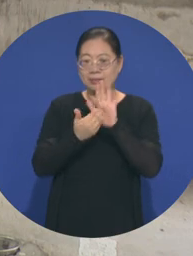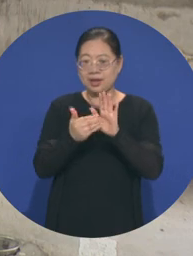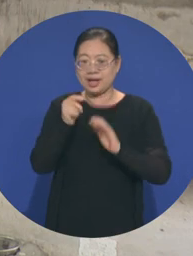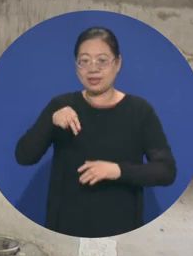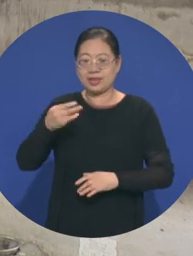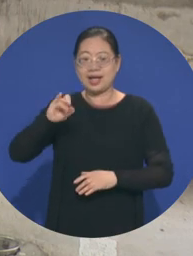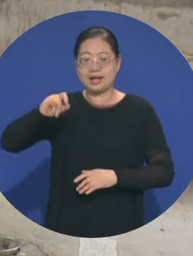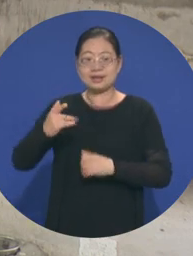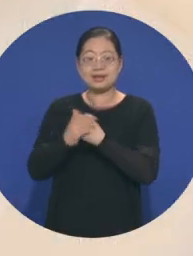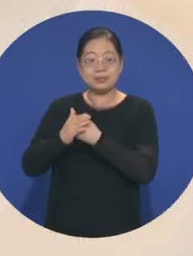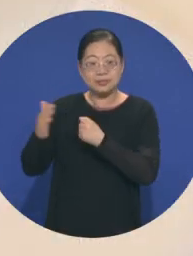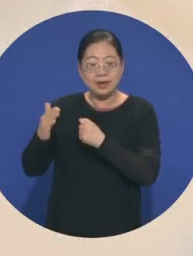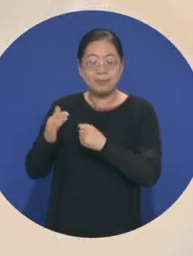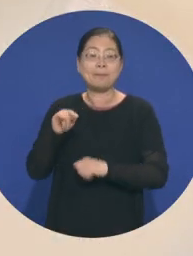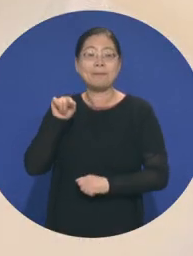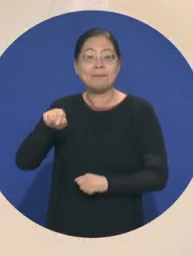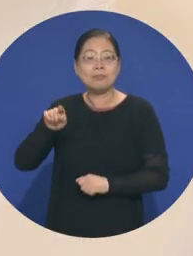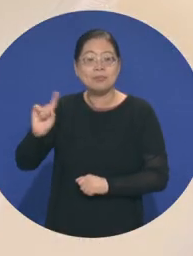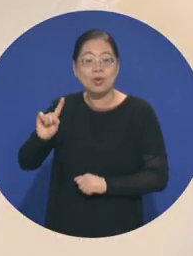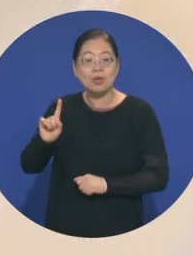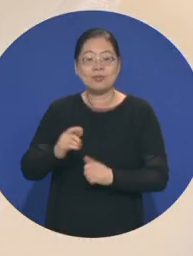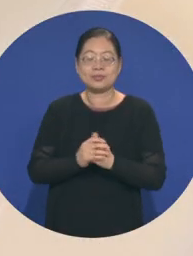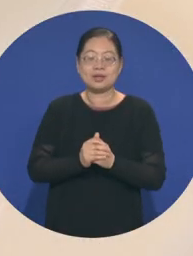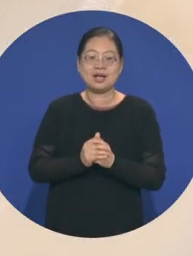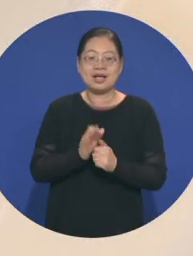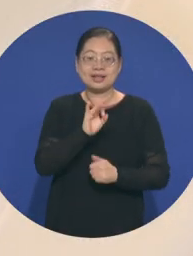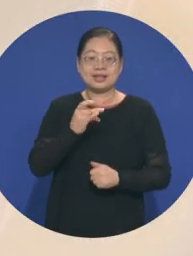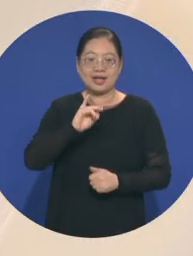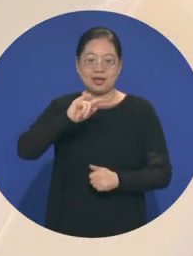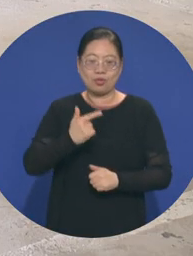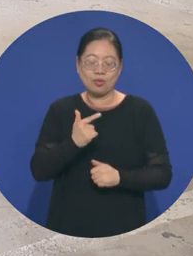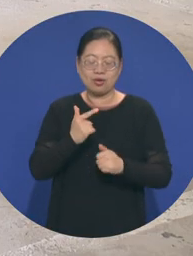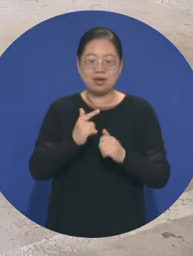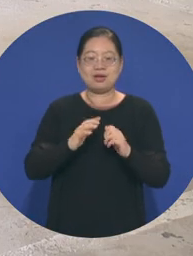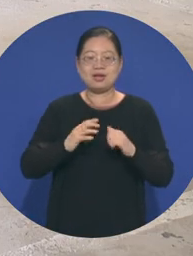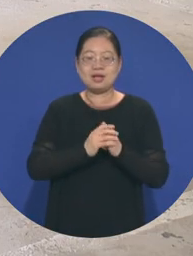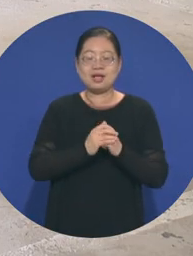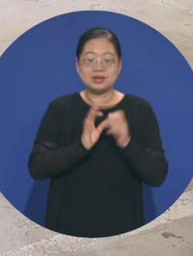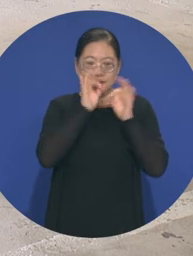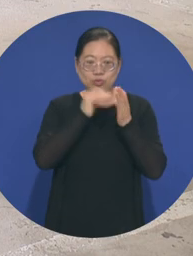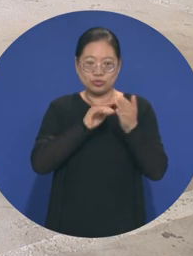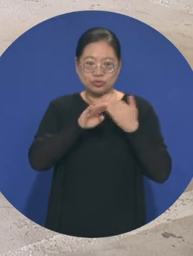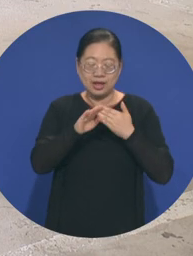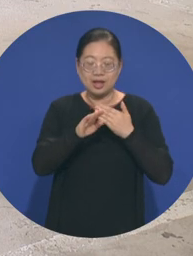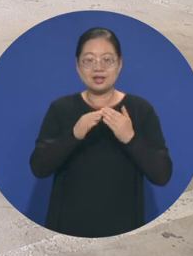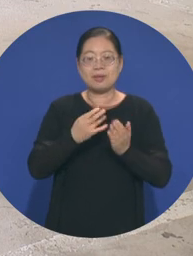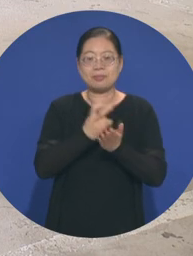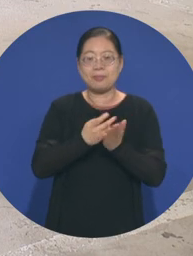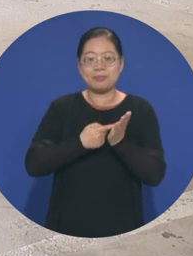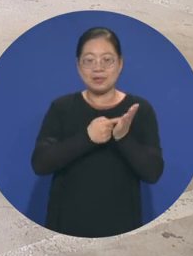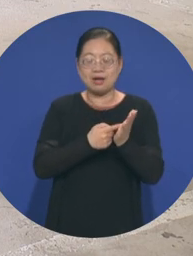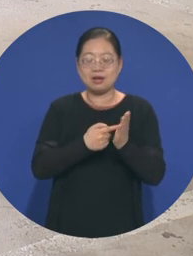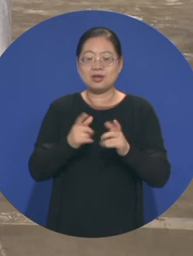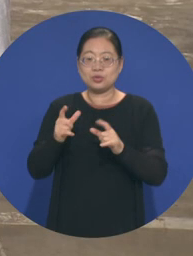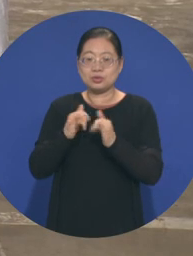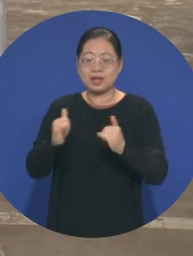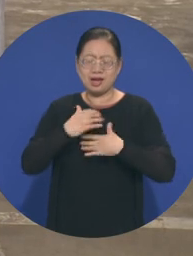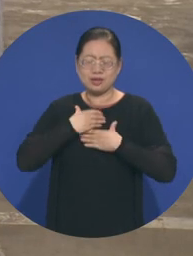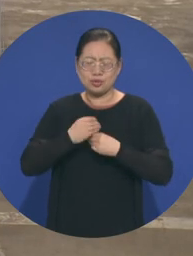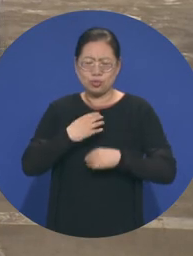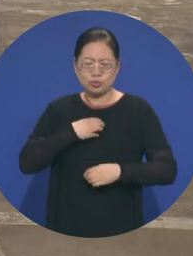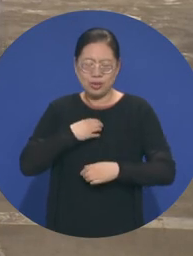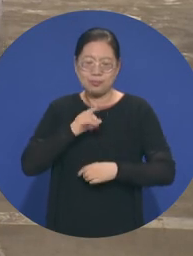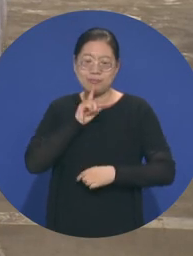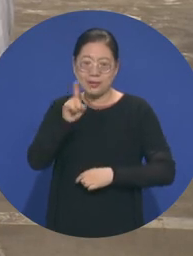한라인 덕분입니다 안전예방 한 라인은 이태원 3사 직후 내놓은 도민 안전 대책으로 도민 누구나 안전이 의심되는